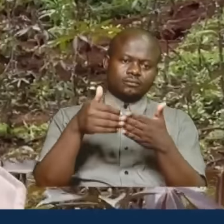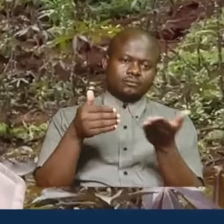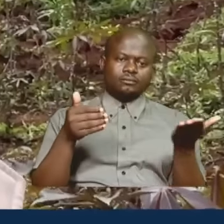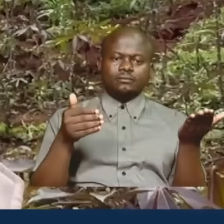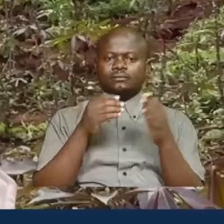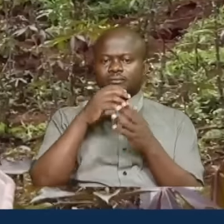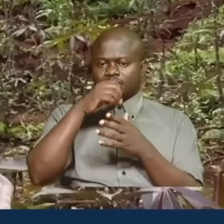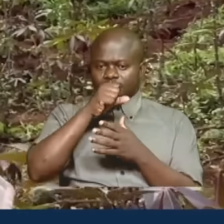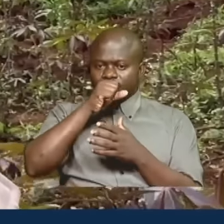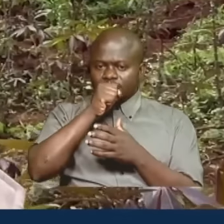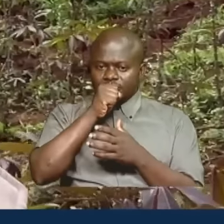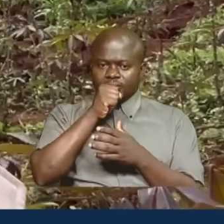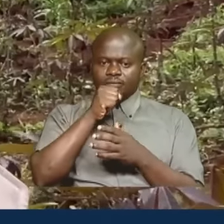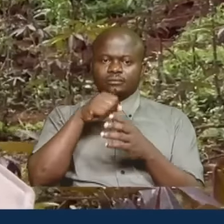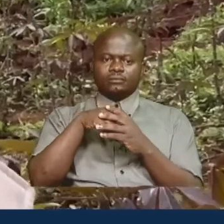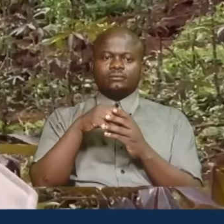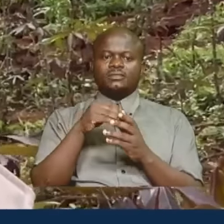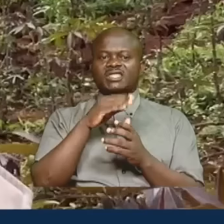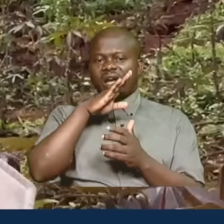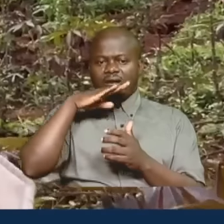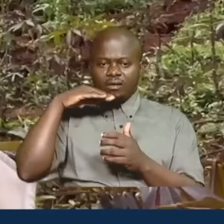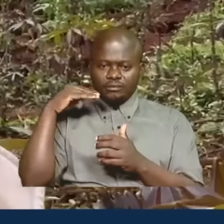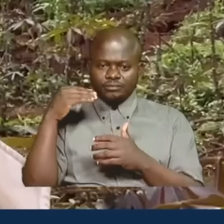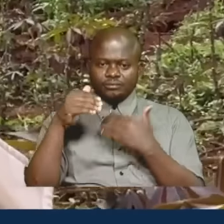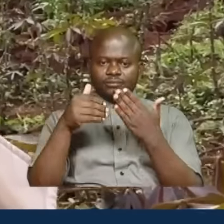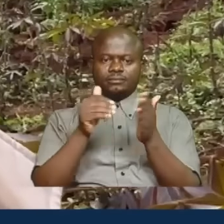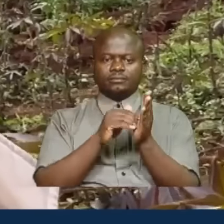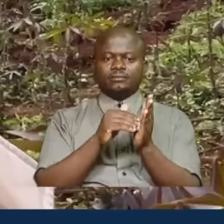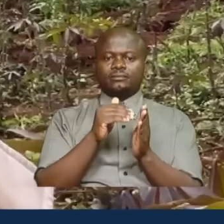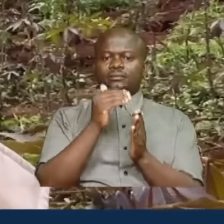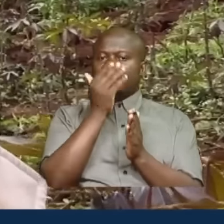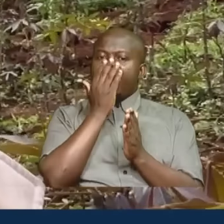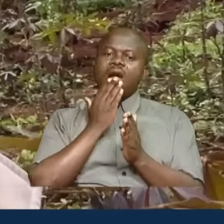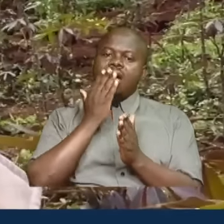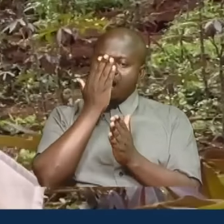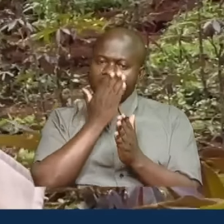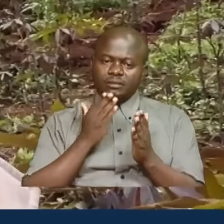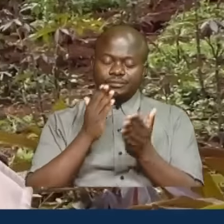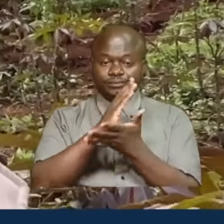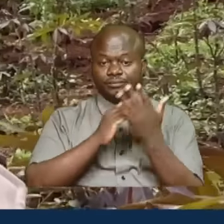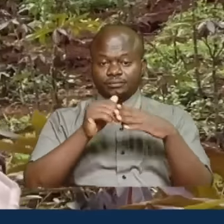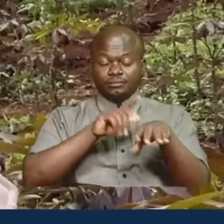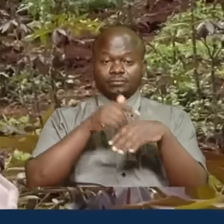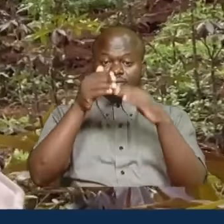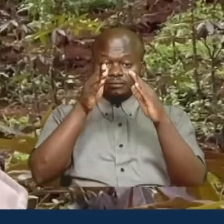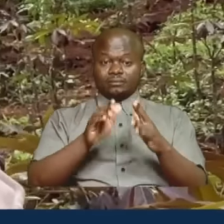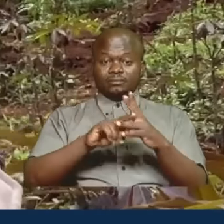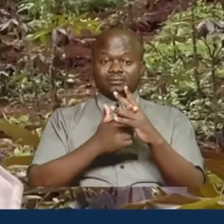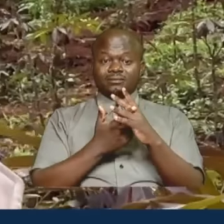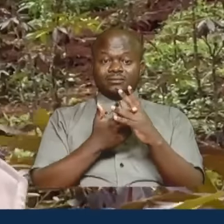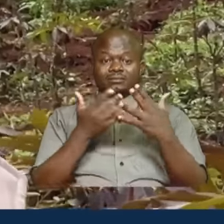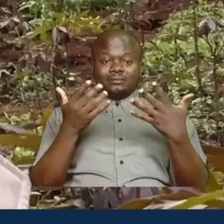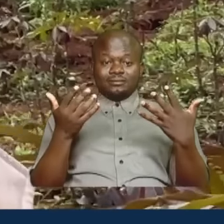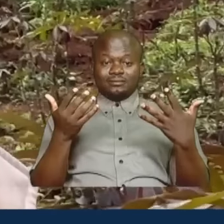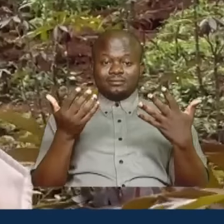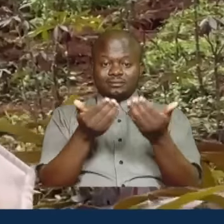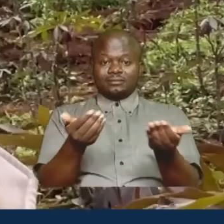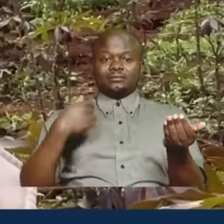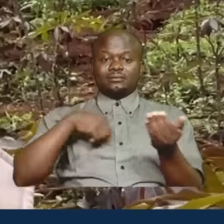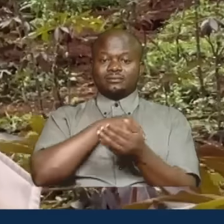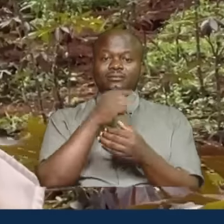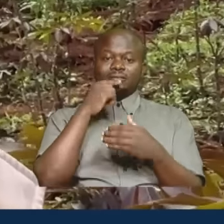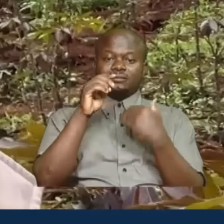zirimo n'iriya myembe nabonye n'iriya myembe n'ibipapayi. Hari ubwo wenda ejo umuntu njyewe ntakiriho umwana wanjye azavuga